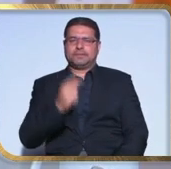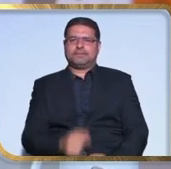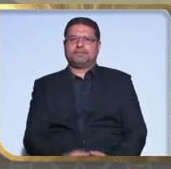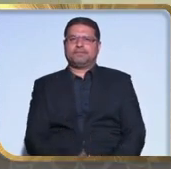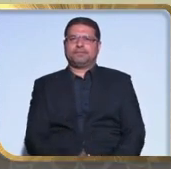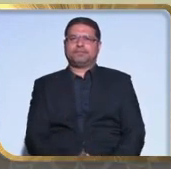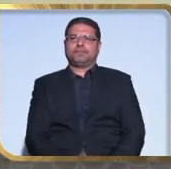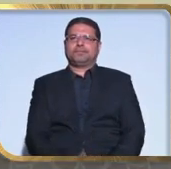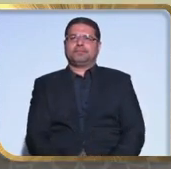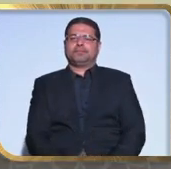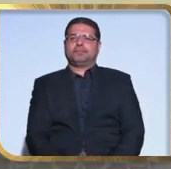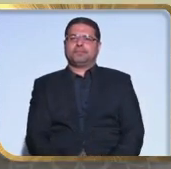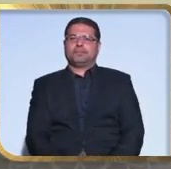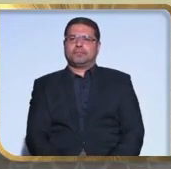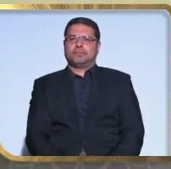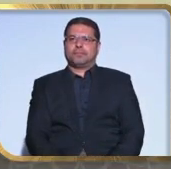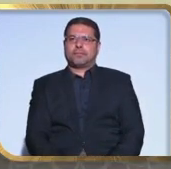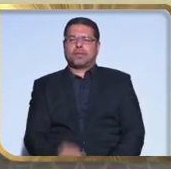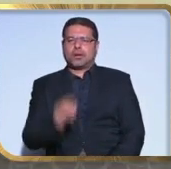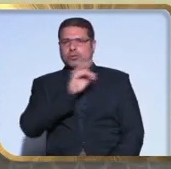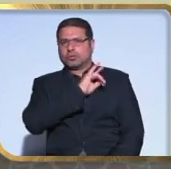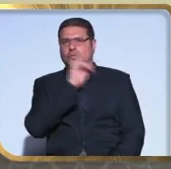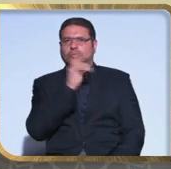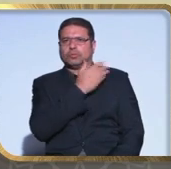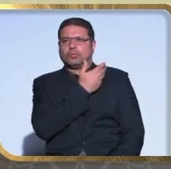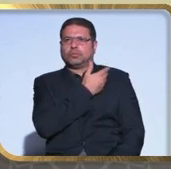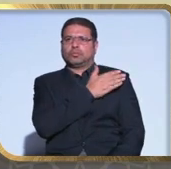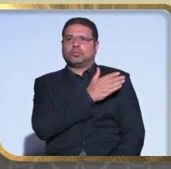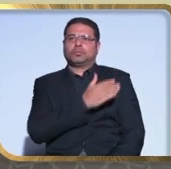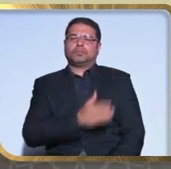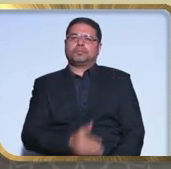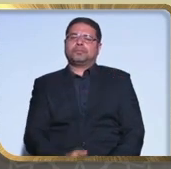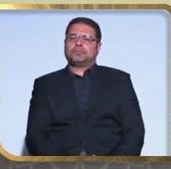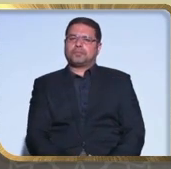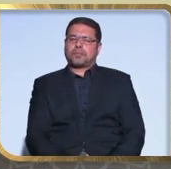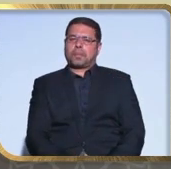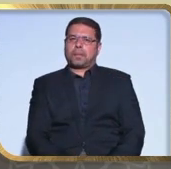امين اعوذ بالله من الشيطان